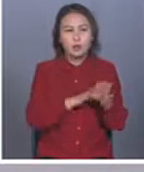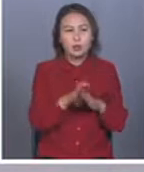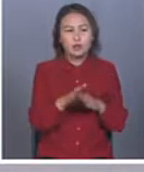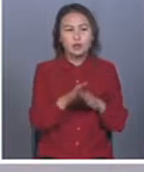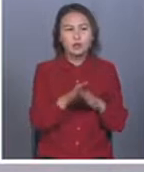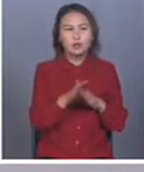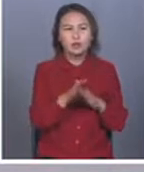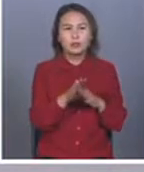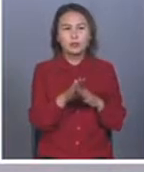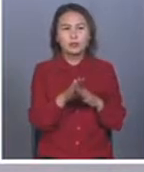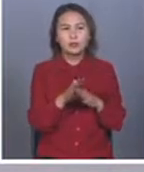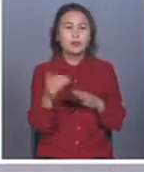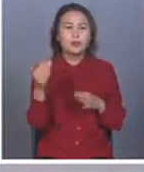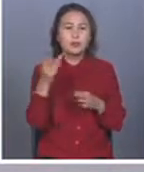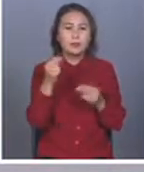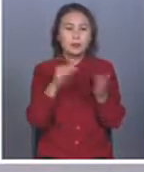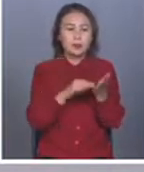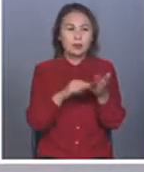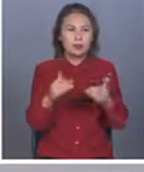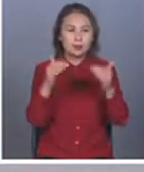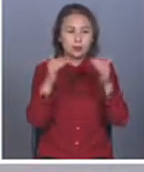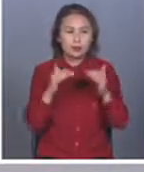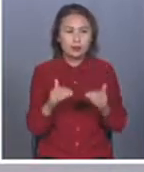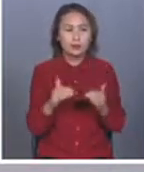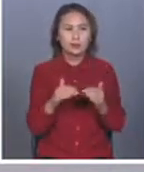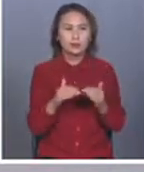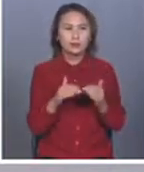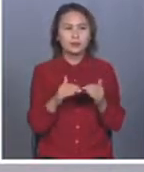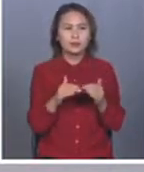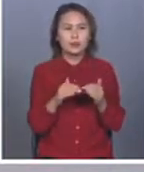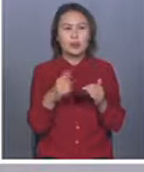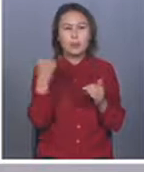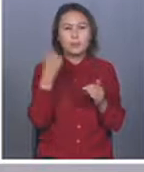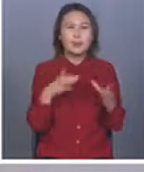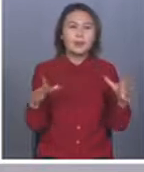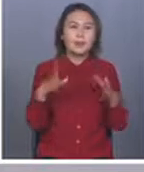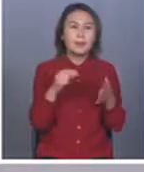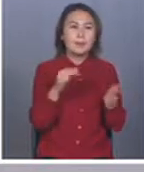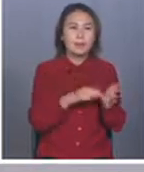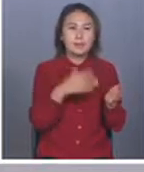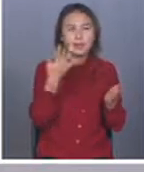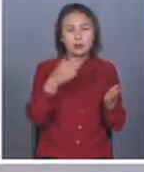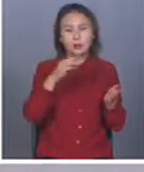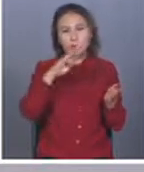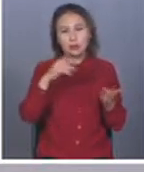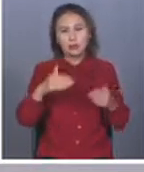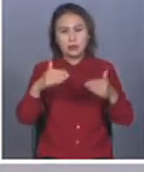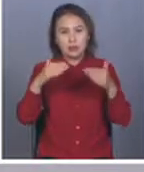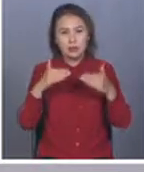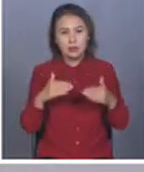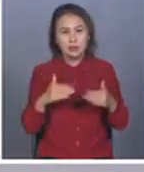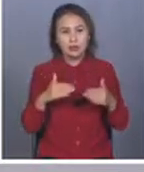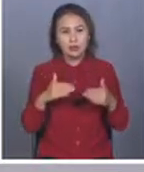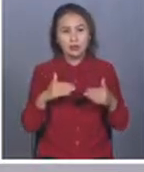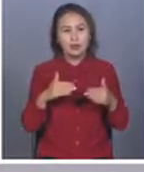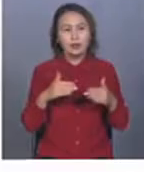дегеніміз не? Яғни баға төмендейді, сондықтан мына бір пиццаның бағасынан 50 теңгені азайтамын, яғни арзандатамын